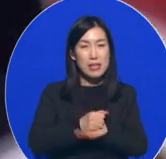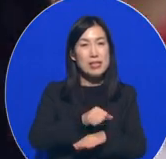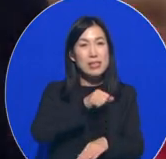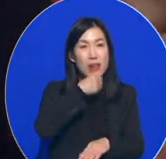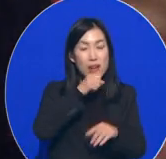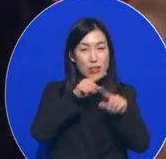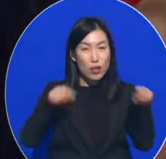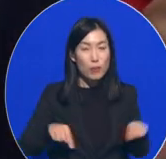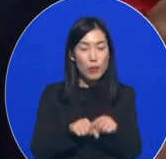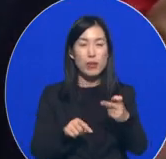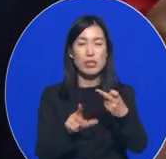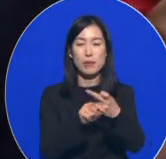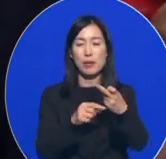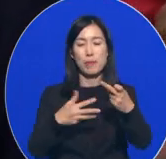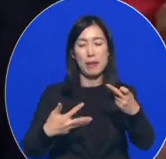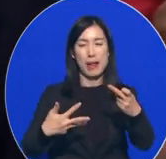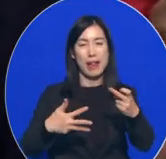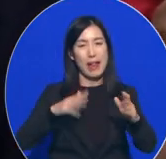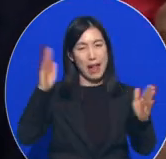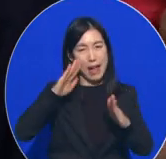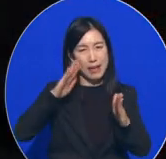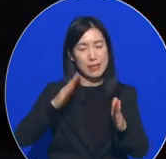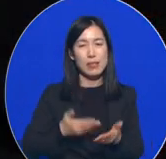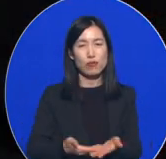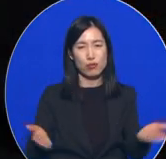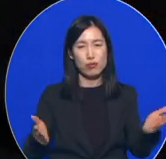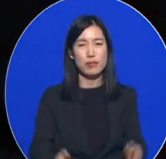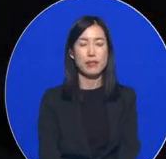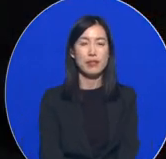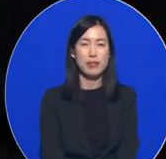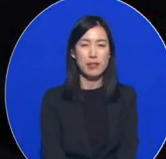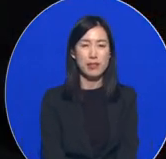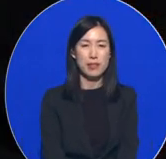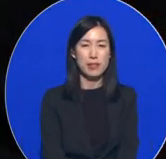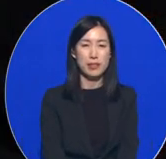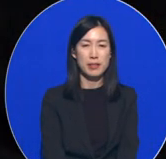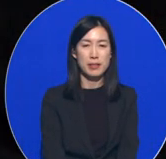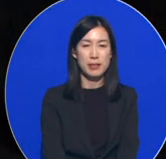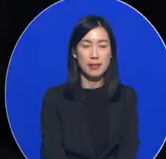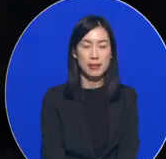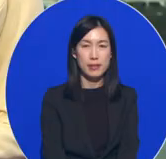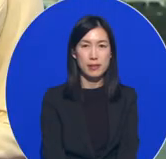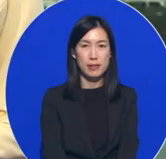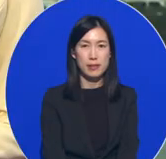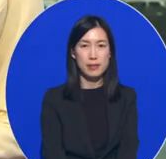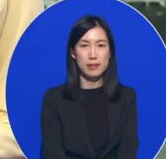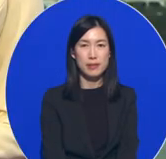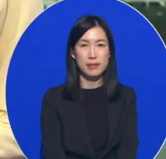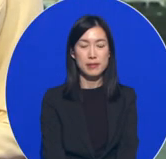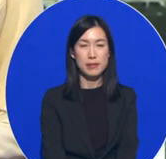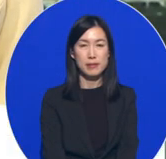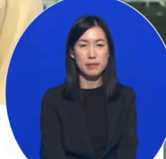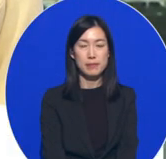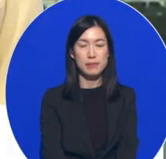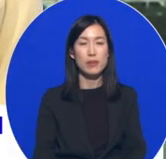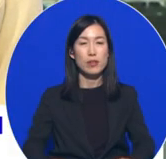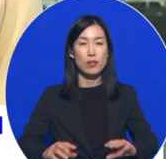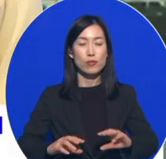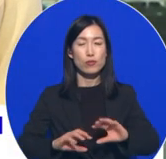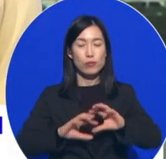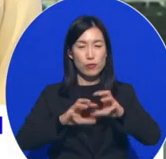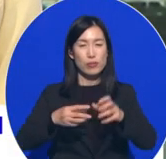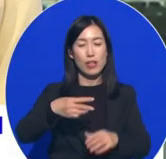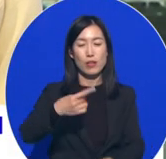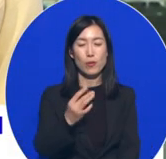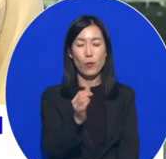다음 달 8일 수험생에게 통보됩니다 KTV 박지선 있니다 국제통화기금